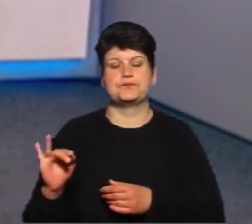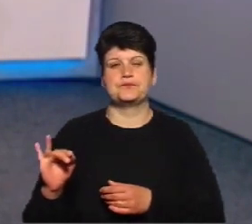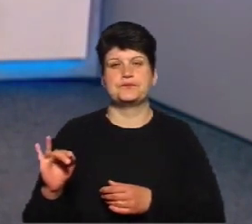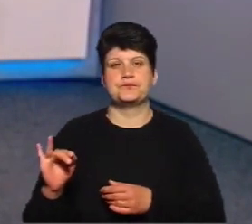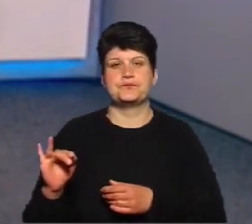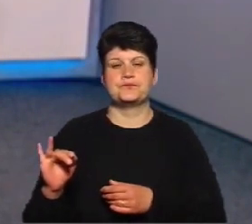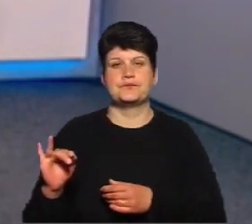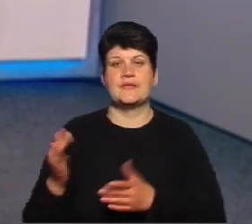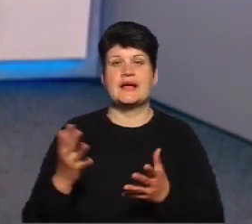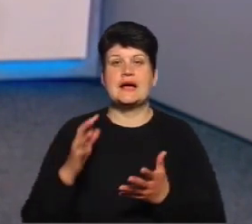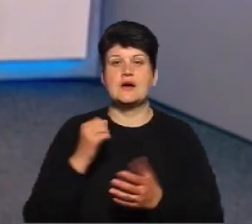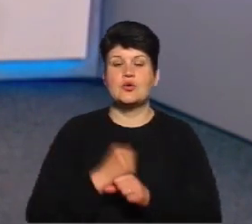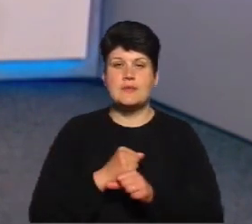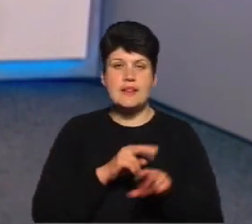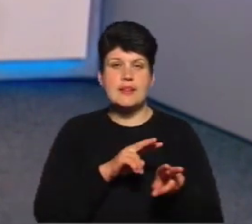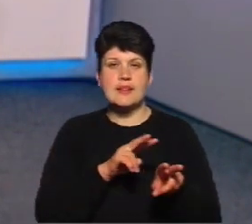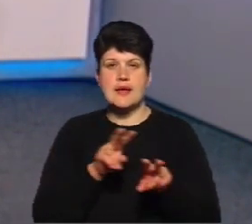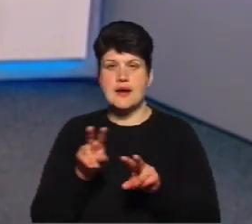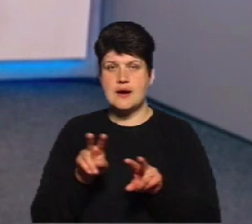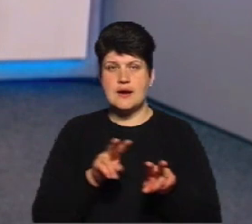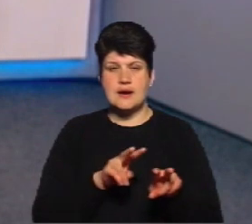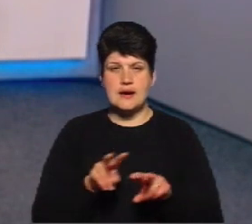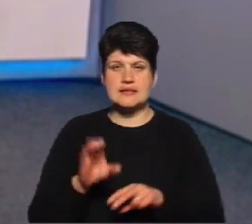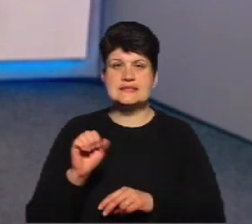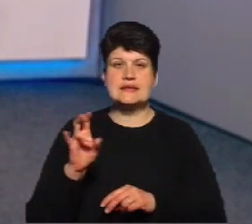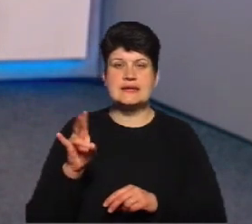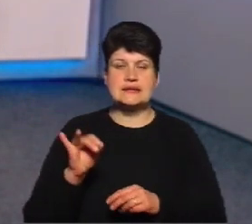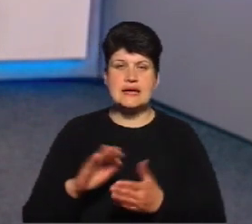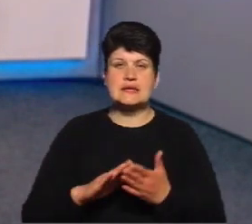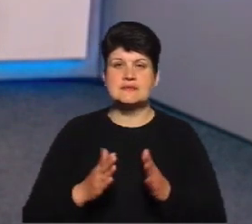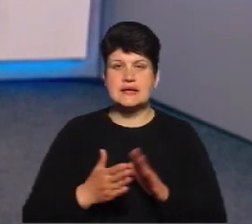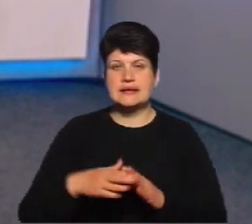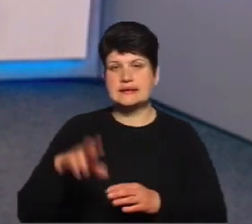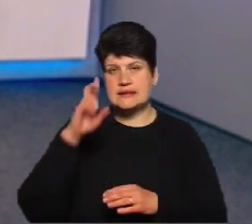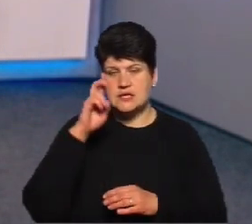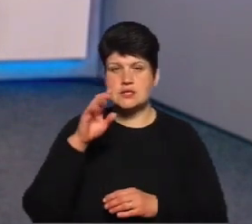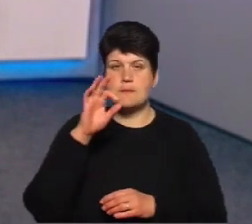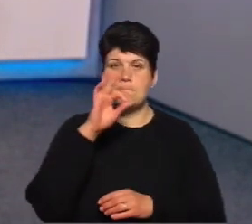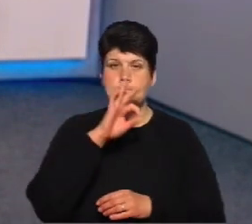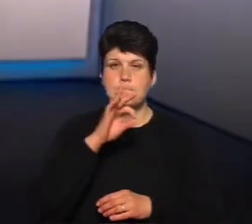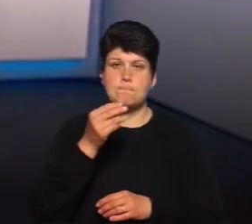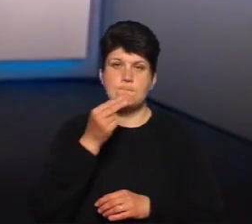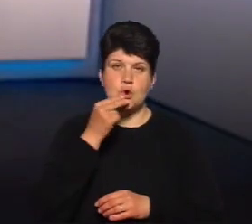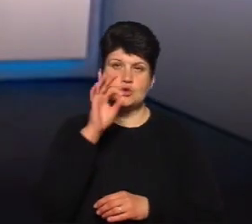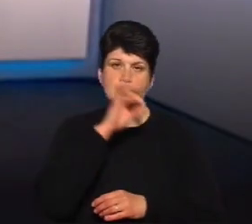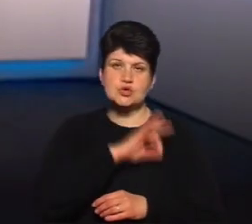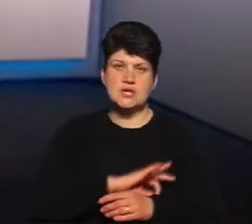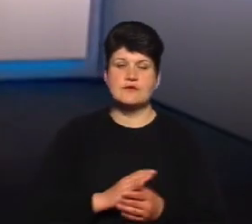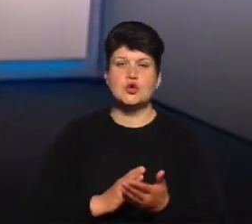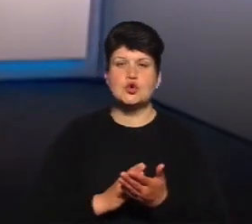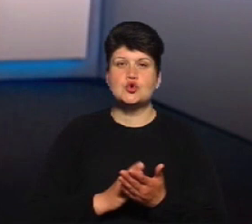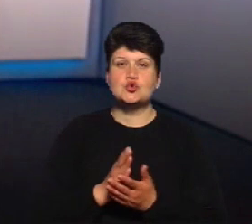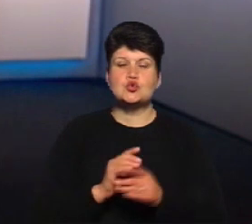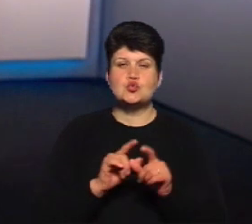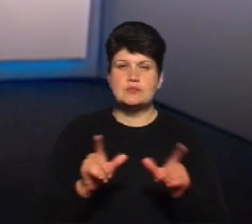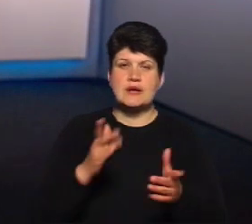яка здійснює нагляд за санітарним станом, Держпродспоживслужба, яка повинна контролювати, і до